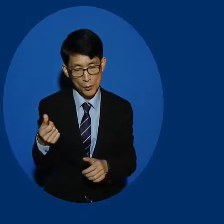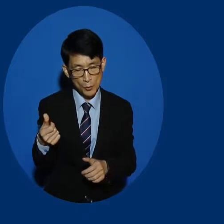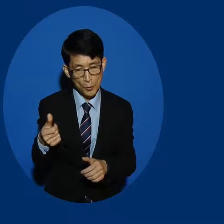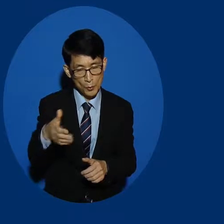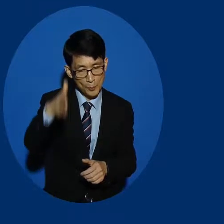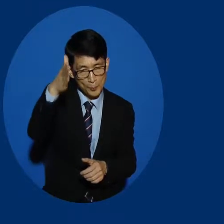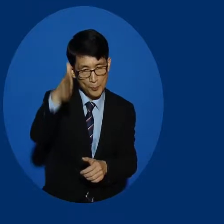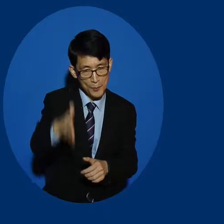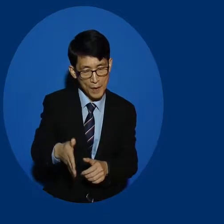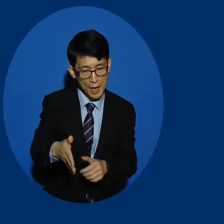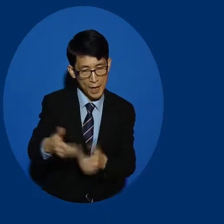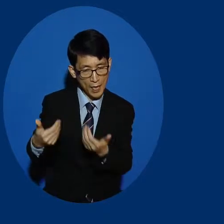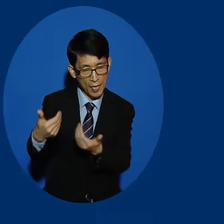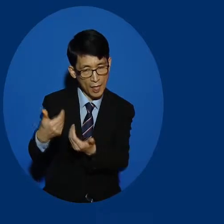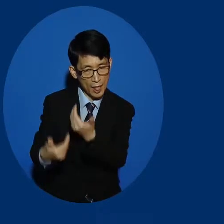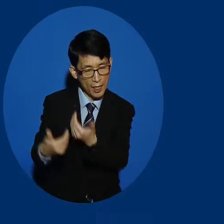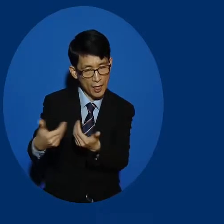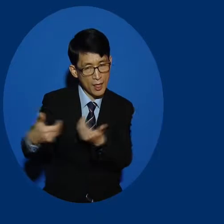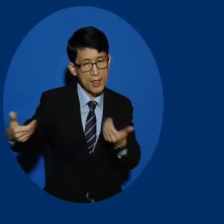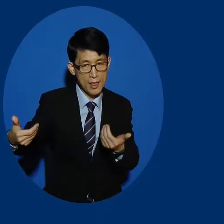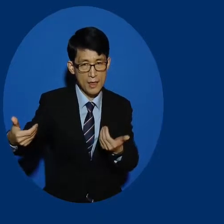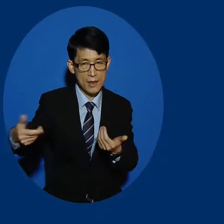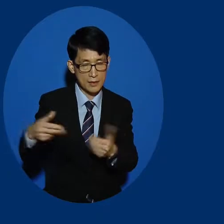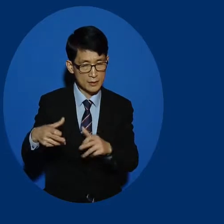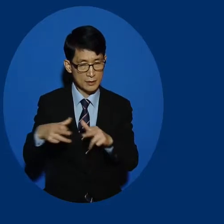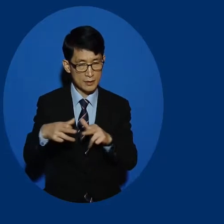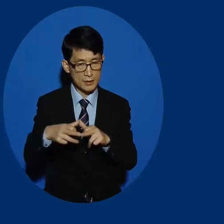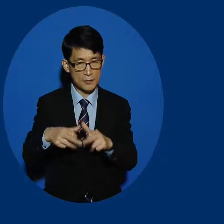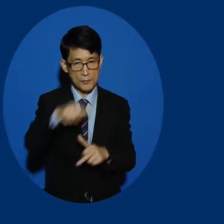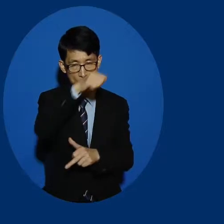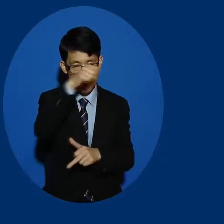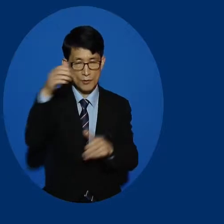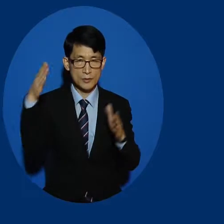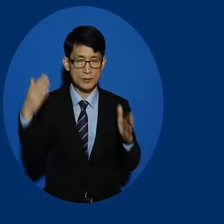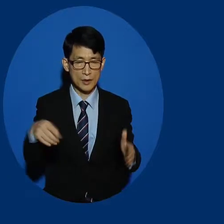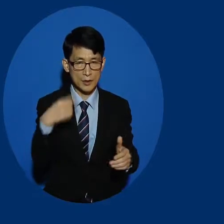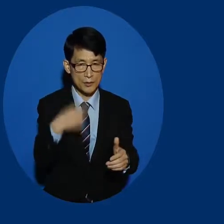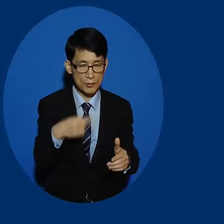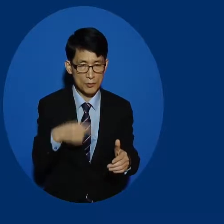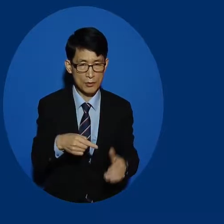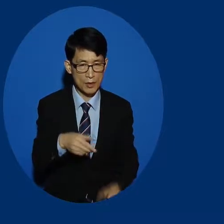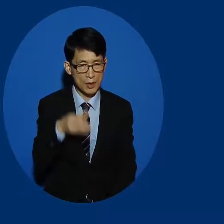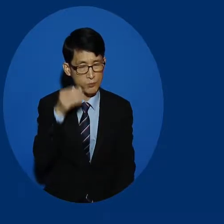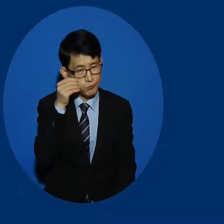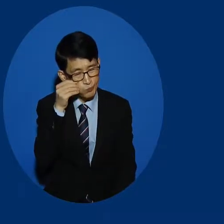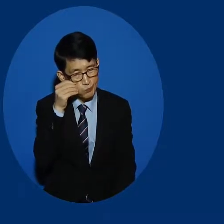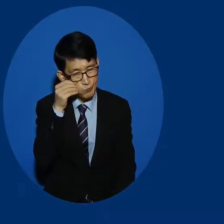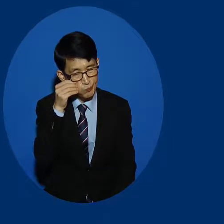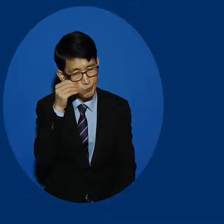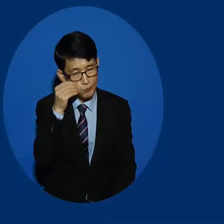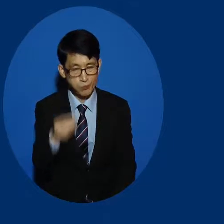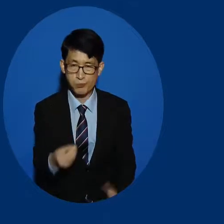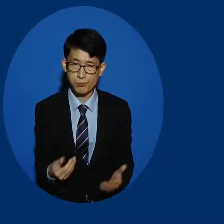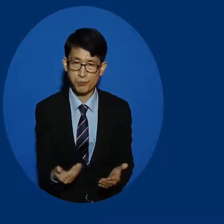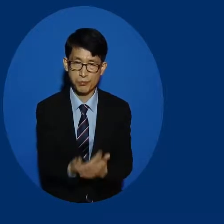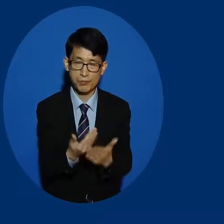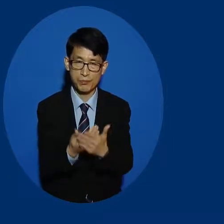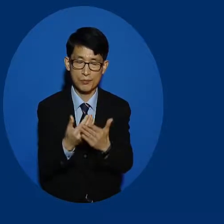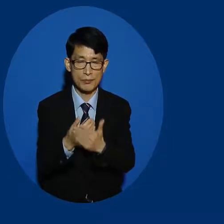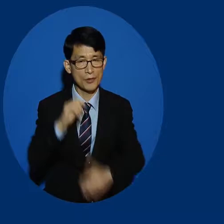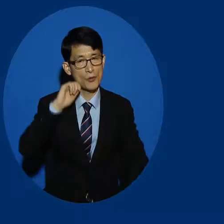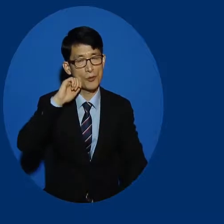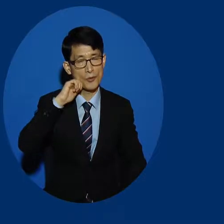있어서 장애인 평생교육은 여전히 답보 상태를 면치 못하고 있습니다.